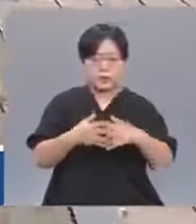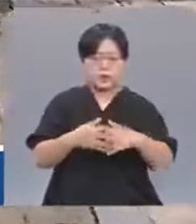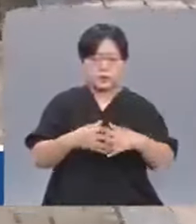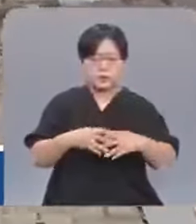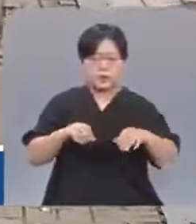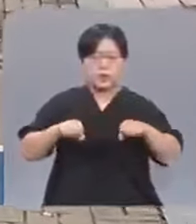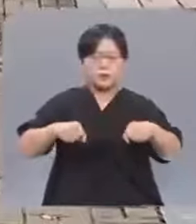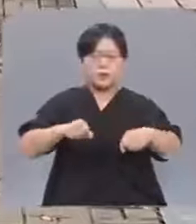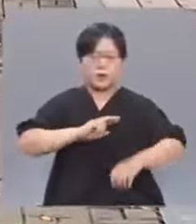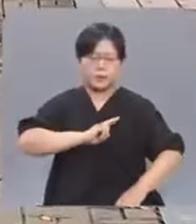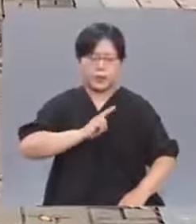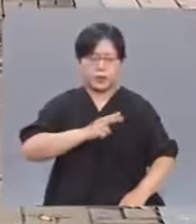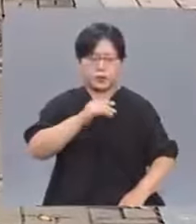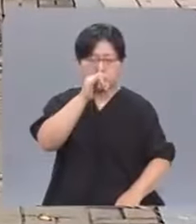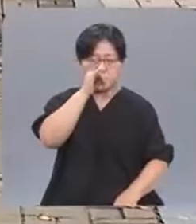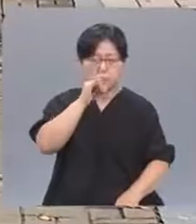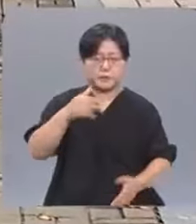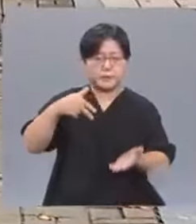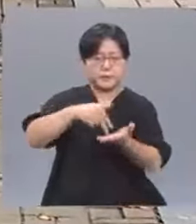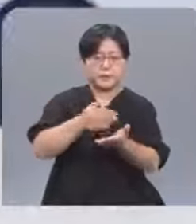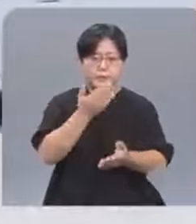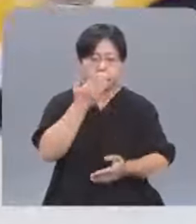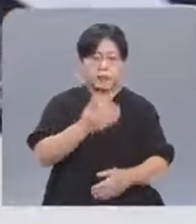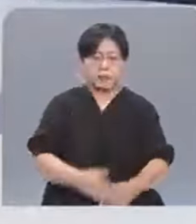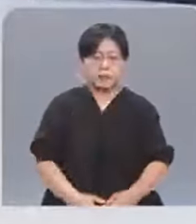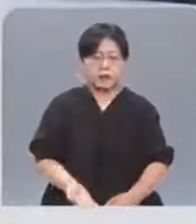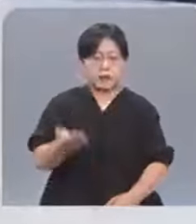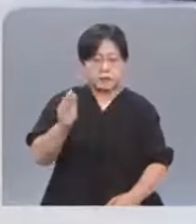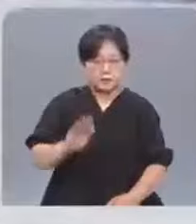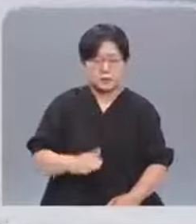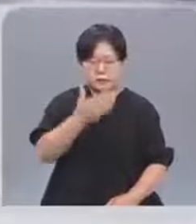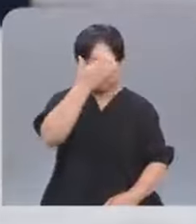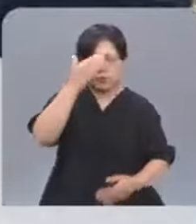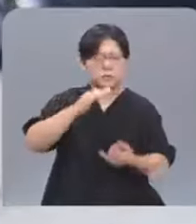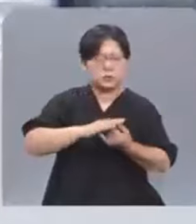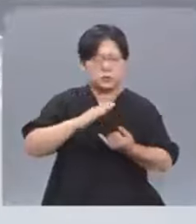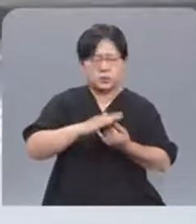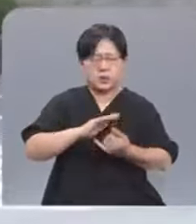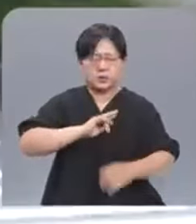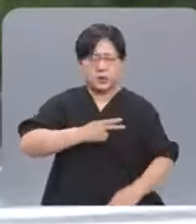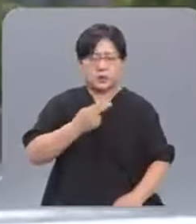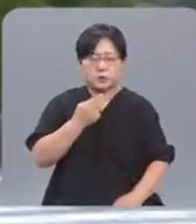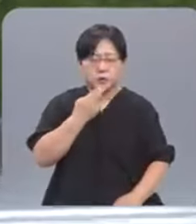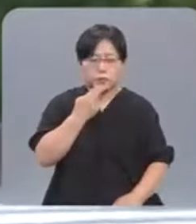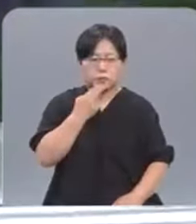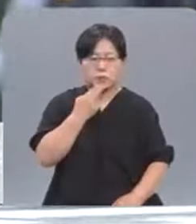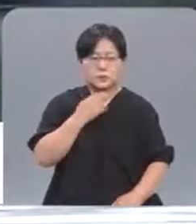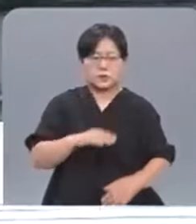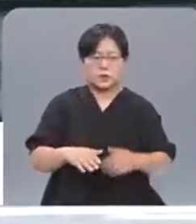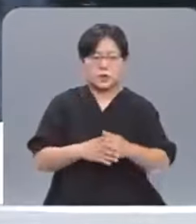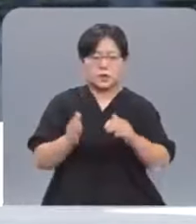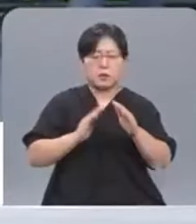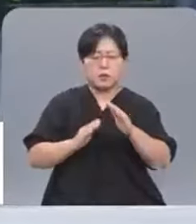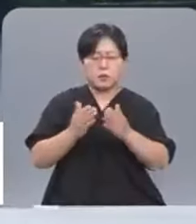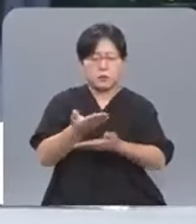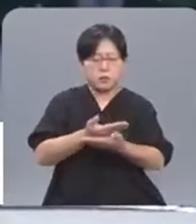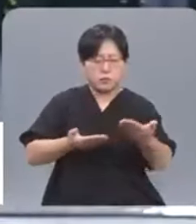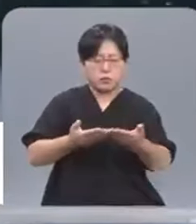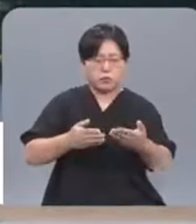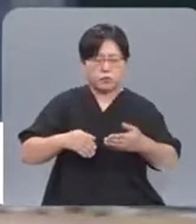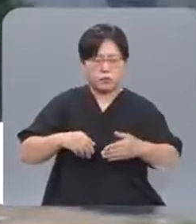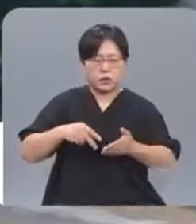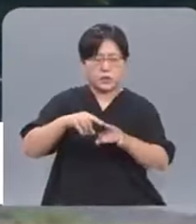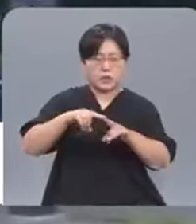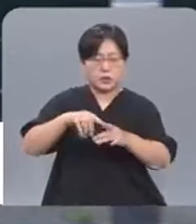원동기 이상 면허가 있어야만 탈 수 있습니다. 하지만 청소년들을 중심으로 면허도 없이 공유 전동 킥보드를 운전하는